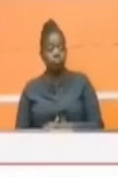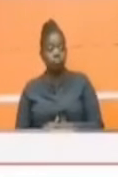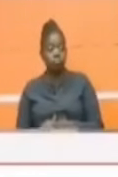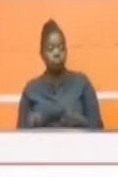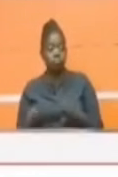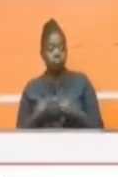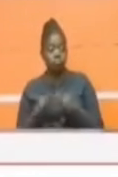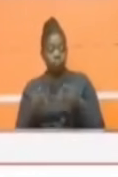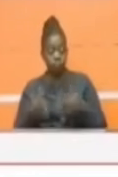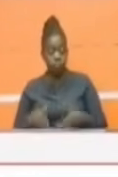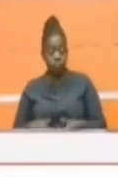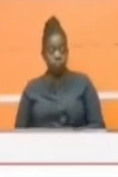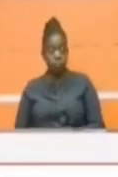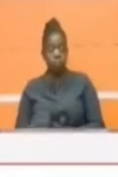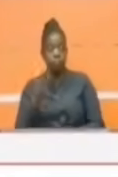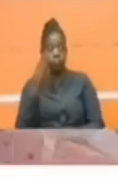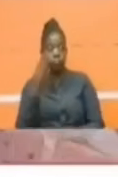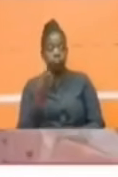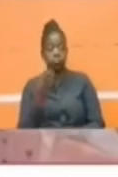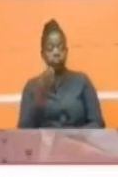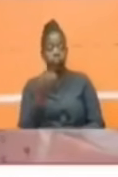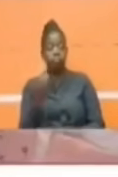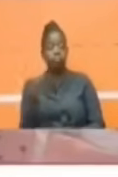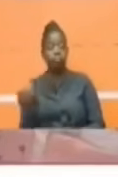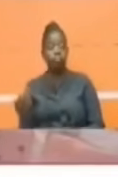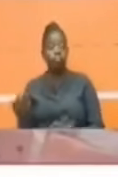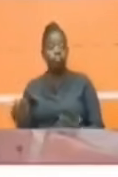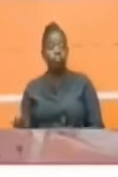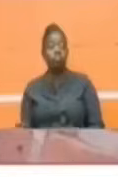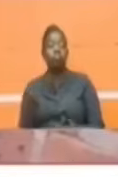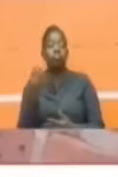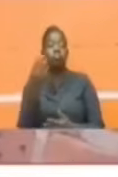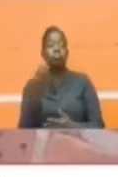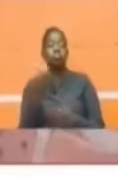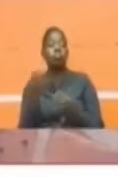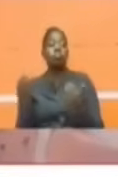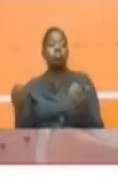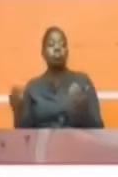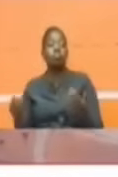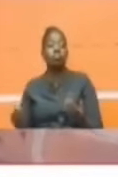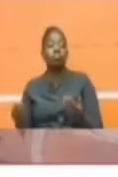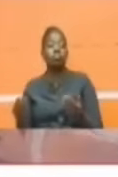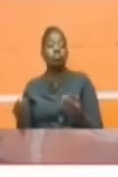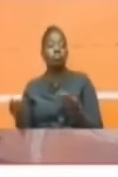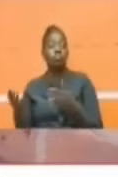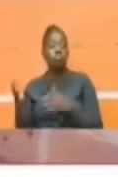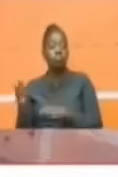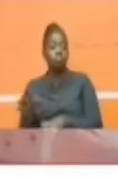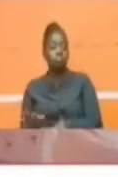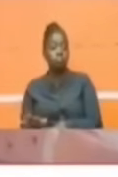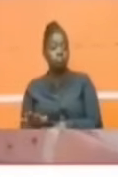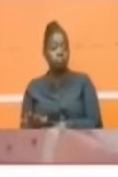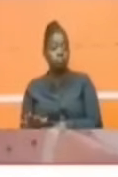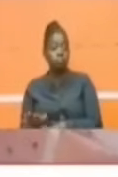benamuzi nemuzaalamu abaana kati abaana bana babiri bano tebabuuka ne bafa